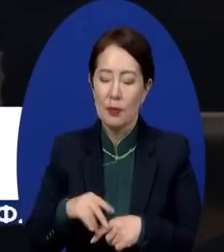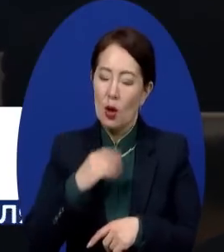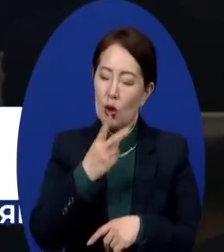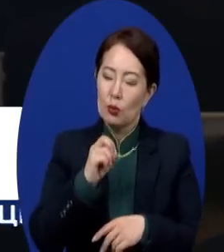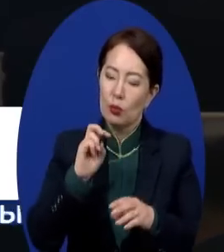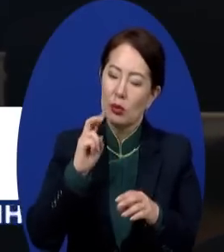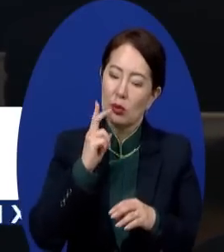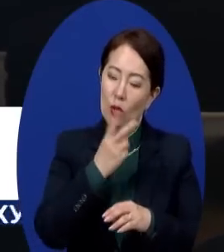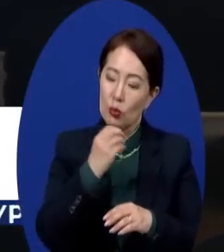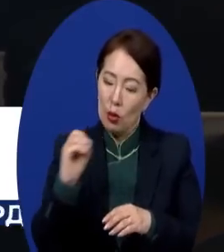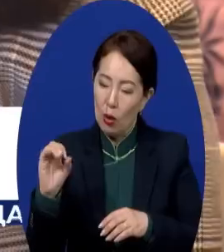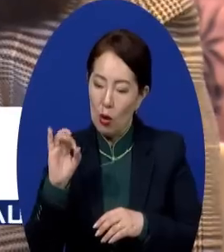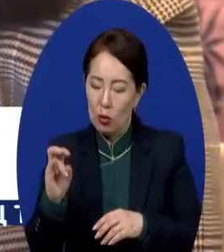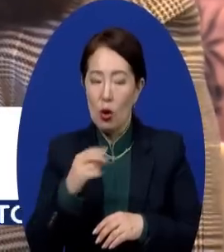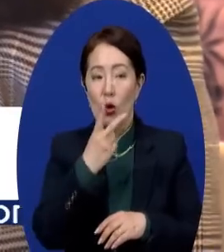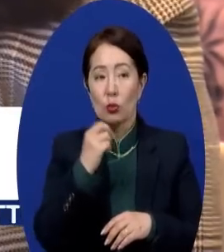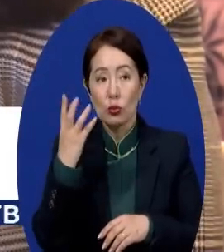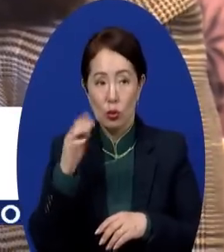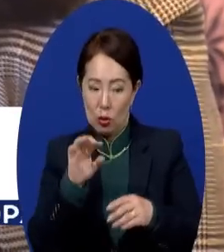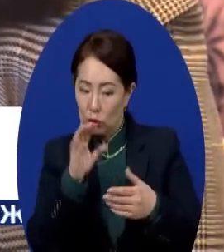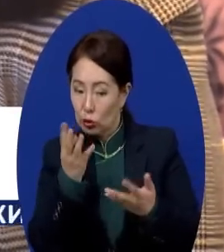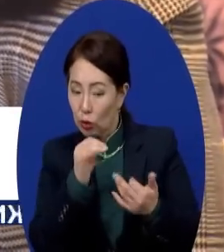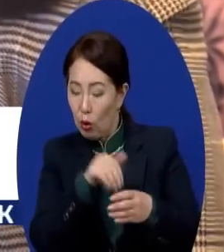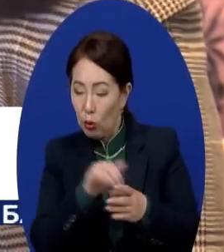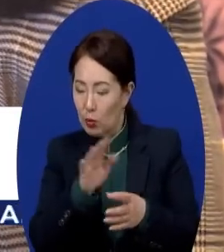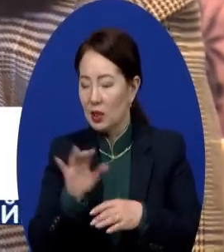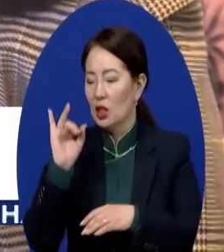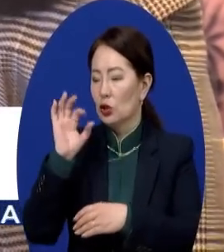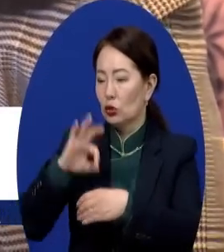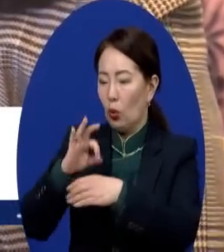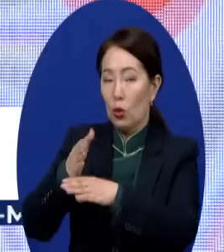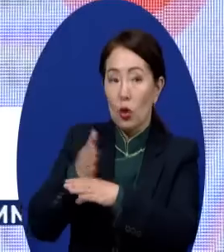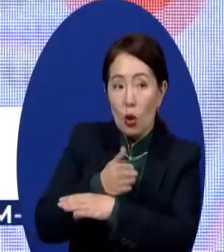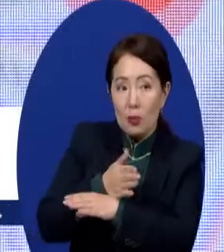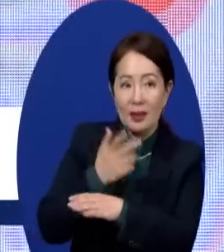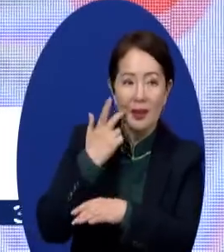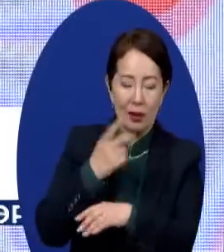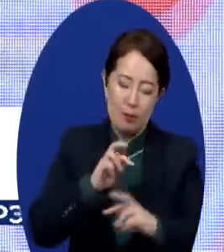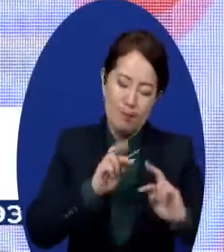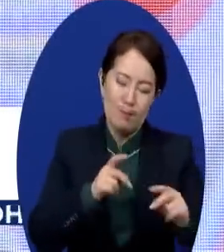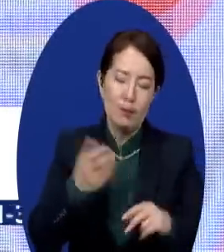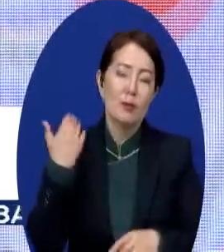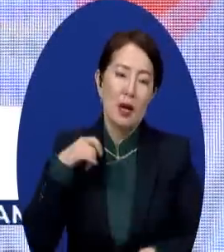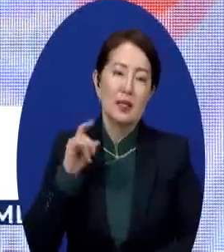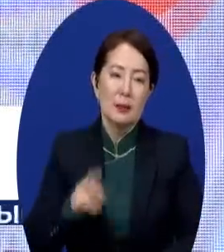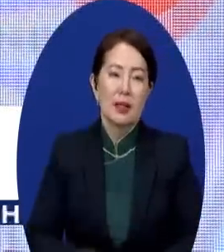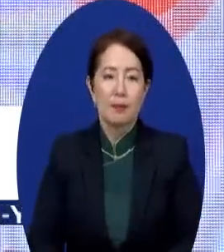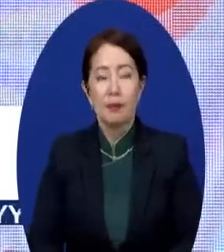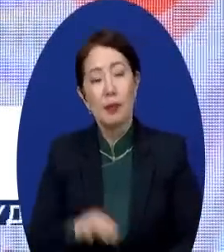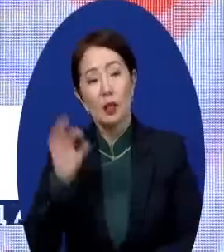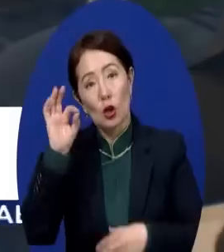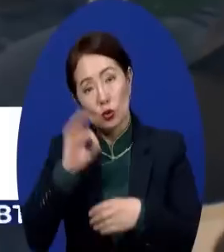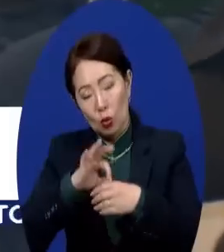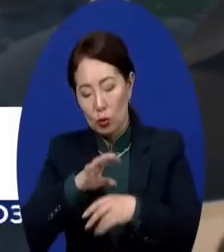оны 9 тооцоол ерөнхийлөгчийн болон улсын их хурлын сонгуулийн мөчлөгийн өмнө тодорхой хэмжээний өөрчлөлтүүд орж байж, гэвч